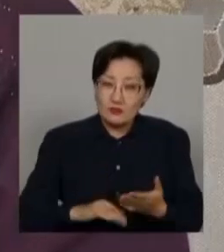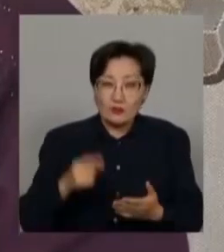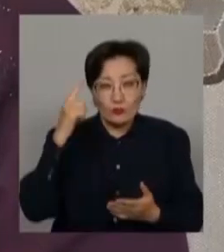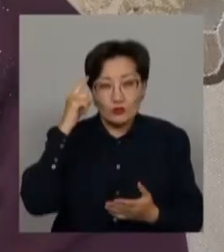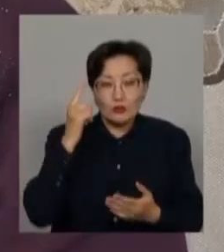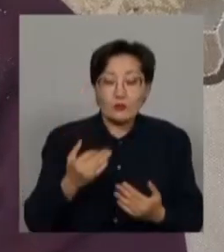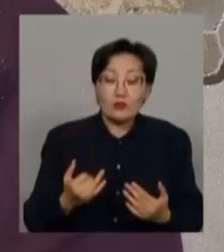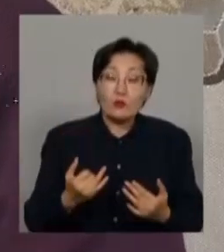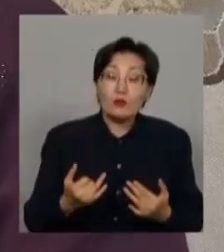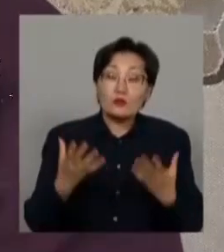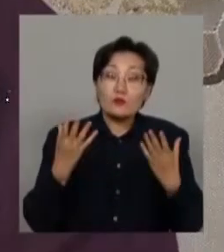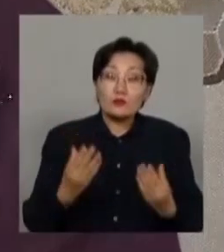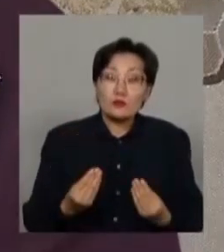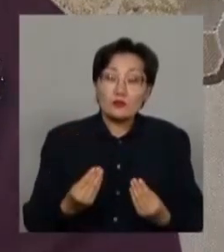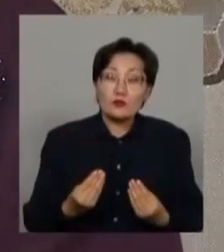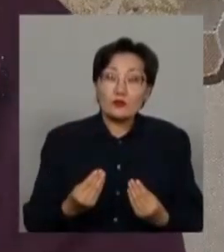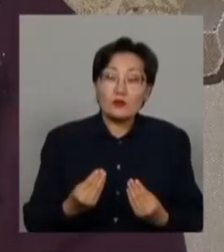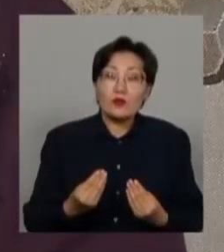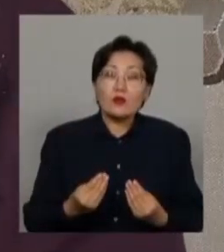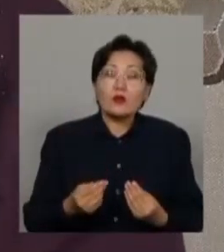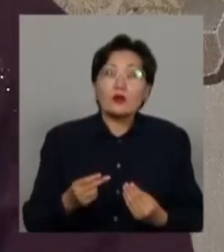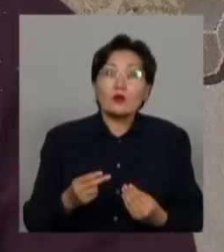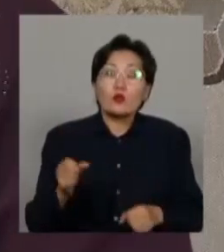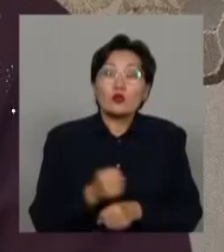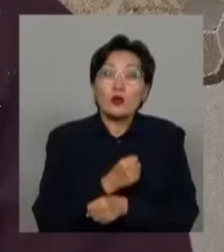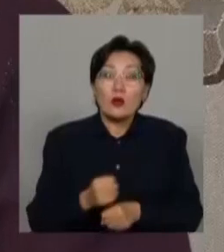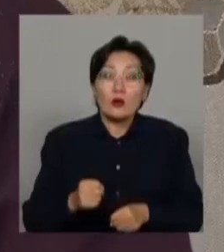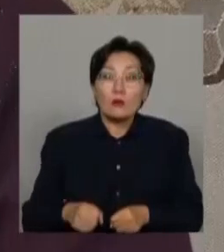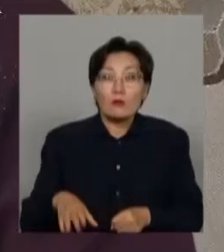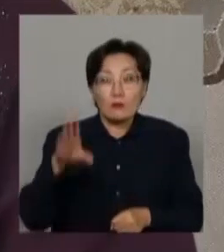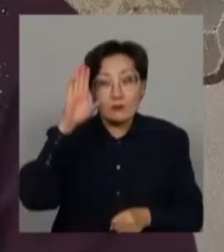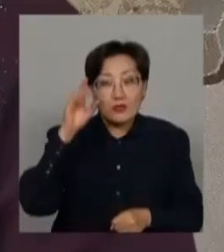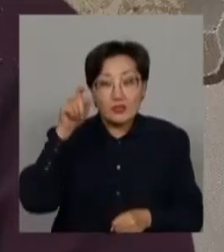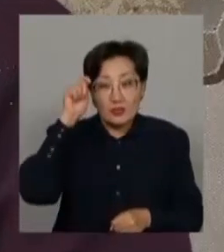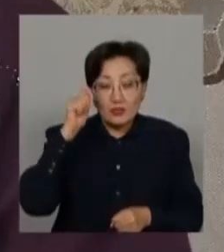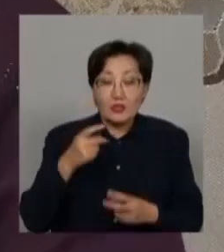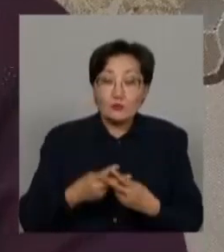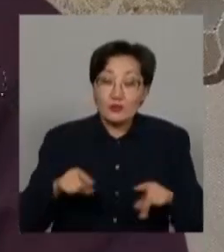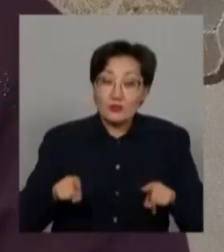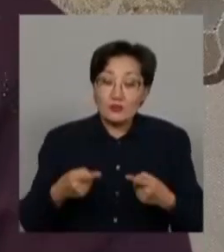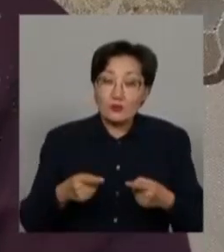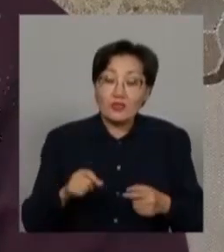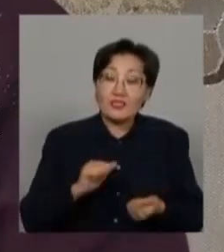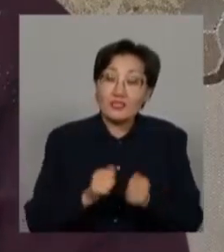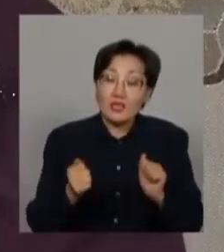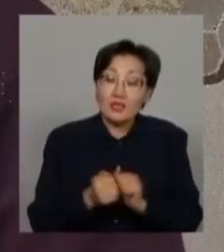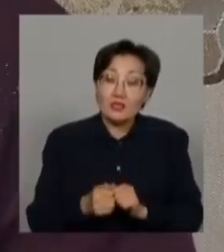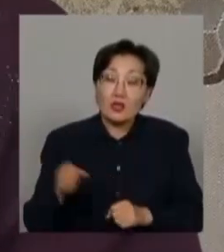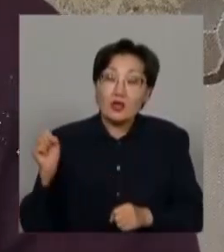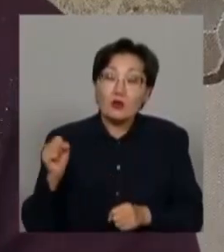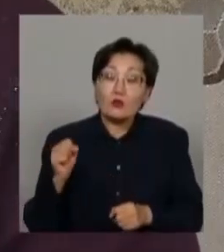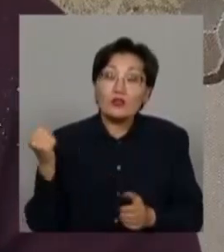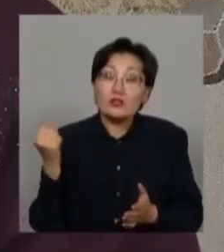ол бүгін таңда манағы шөлмекпен ұрған бала қамауда отырды, жатық ернар, ал манағы таспен ұрып отырған бала,